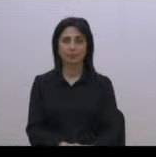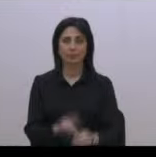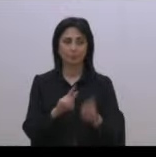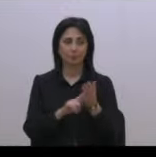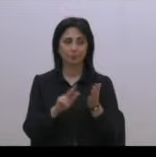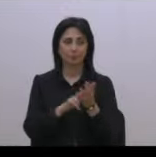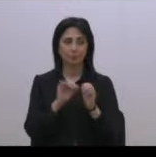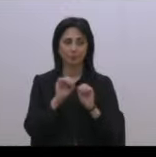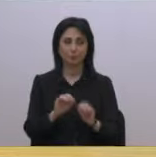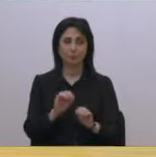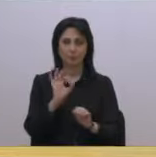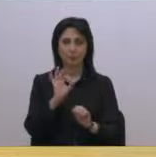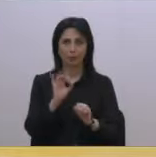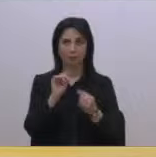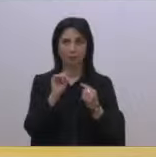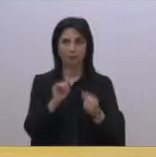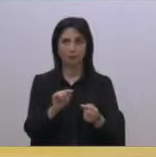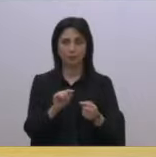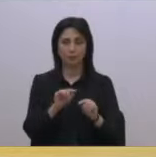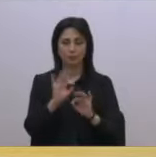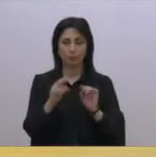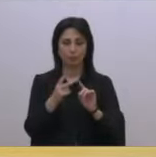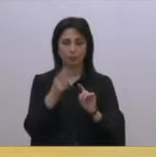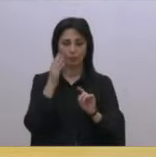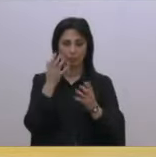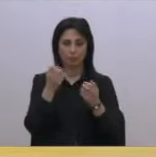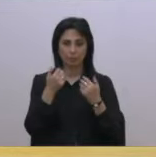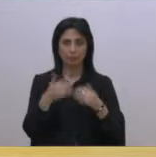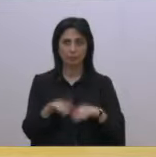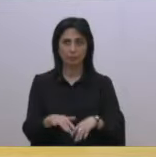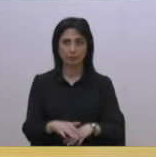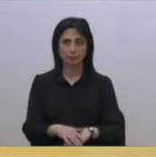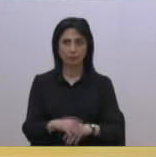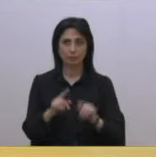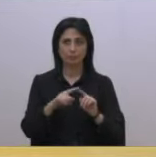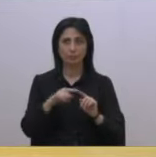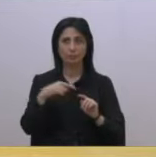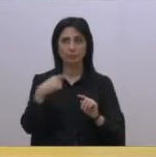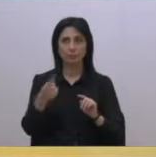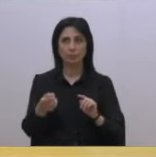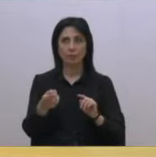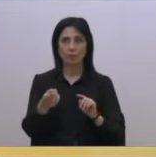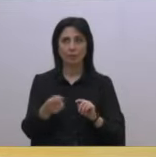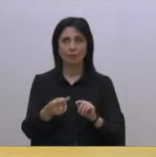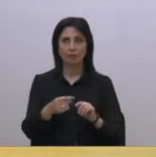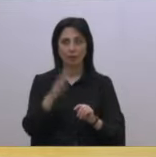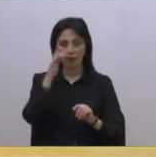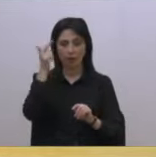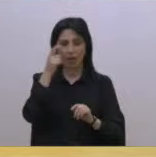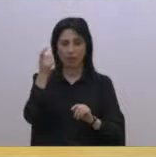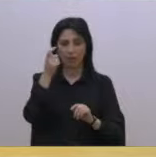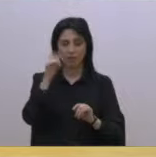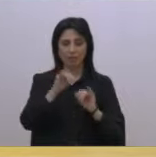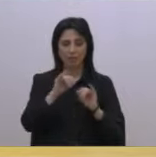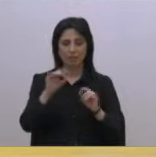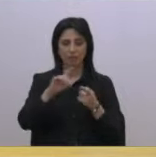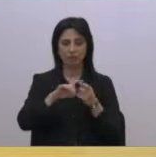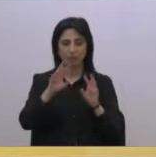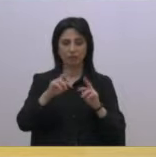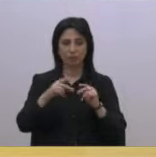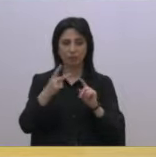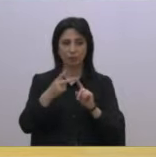სამოცდა თვრამეტი მომხრე ნული წინააღმდეგი პროექტი მეორე მოსმენით მიღებულია შემდეგი განათლების ხარისხის განვითარების შესახებ